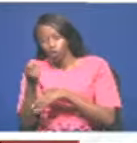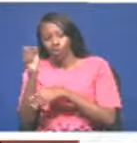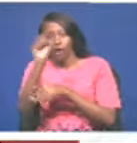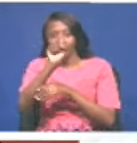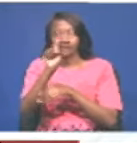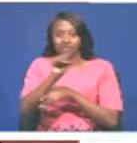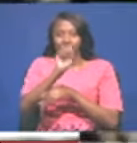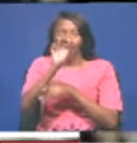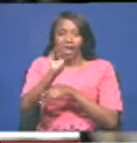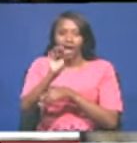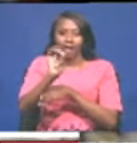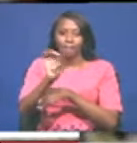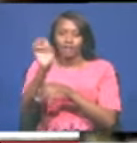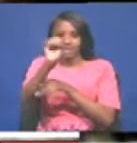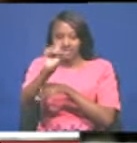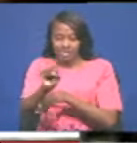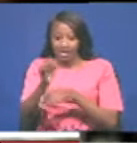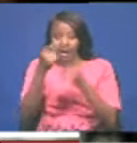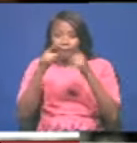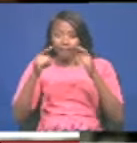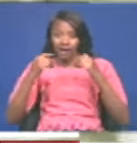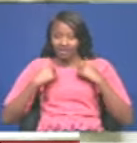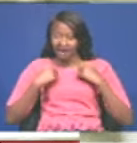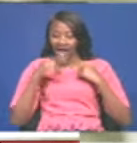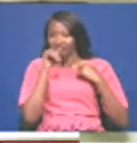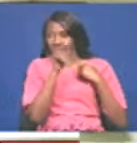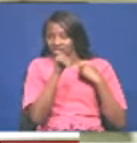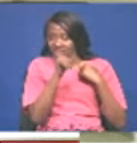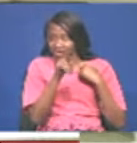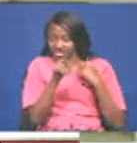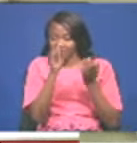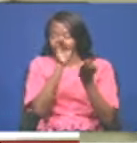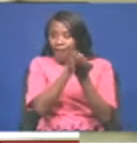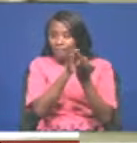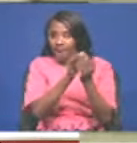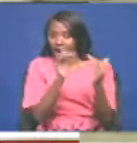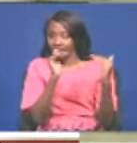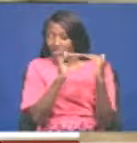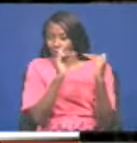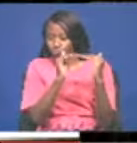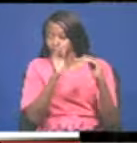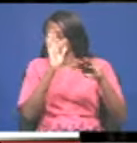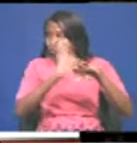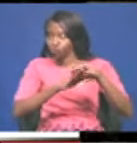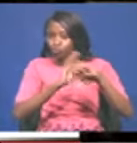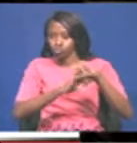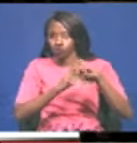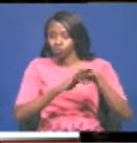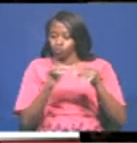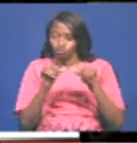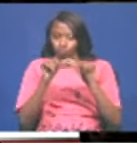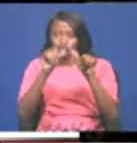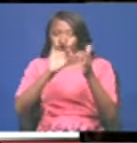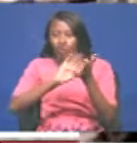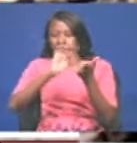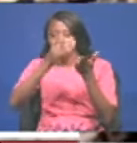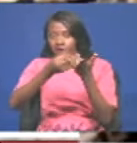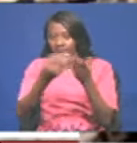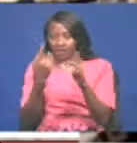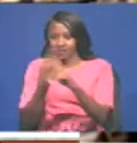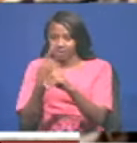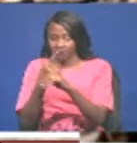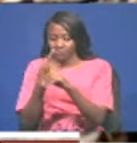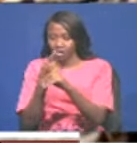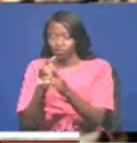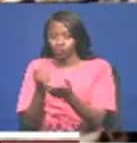cha wenye benki nchini kimesema kuwa benki hiyo ilikuwa kwenye mstari wa mbele kutetea mipango ya ufadhili endelevu ili kusaidia